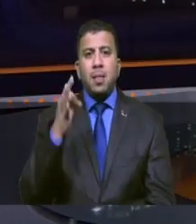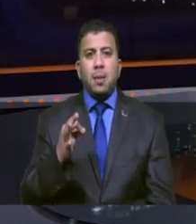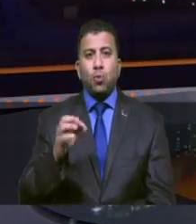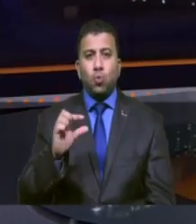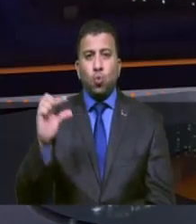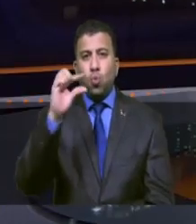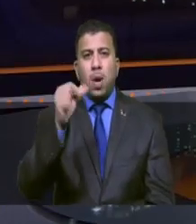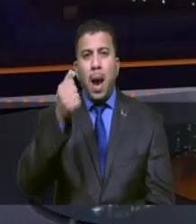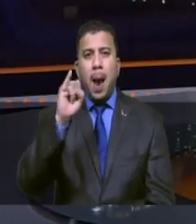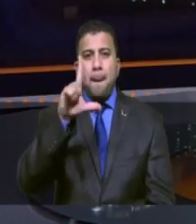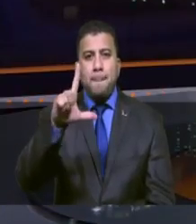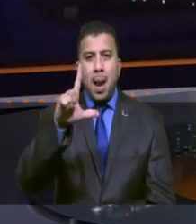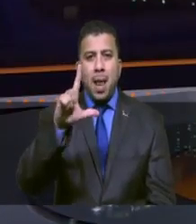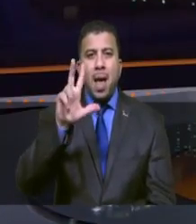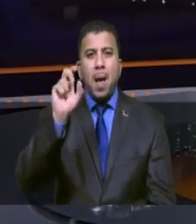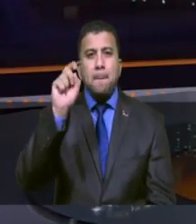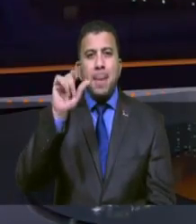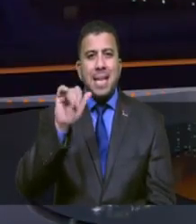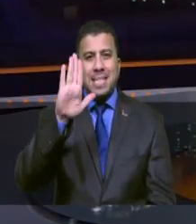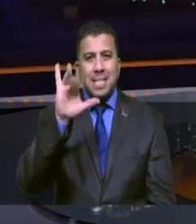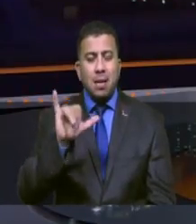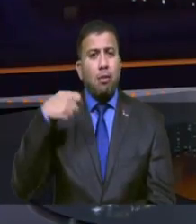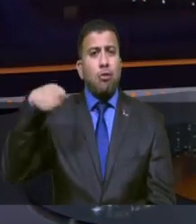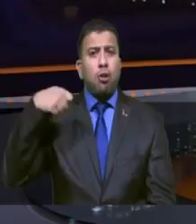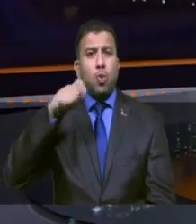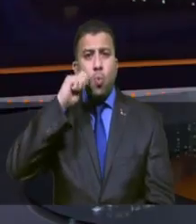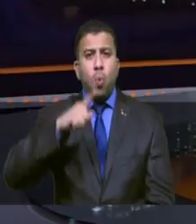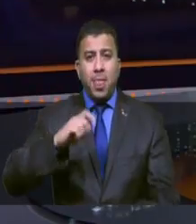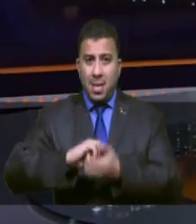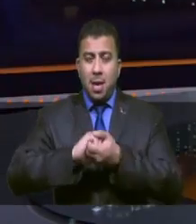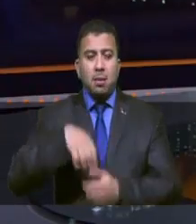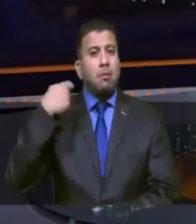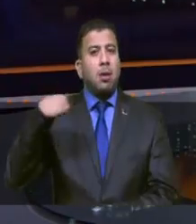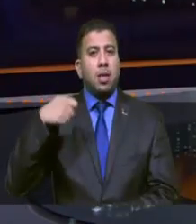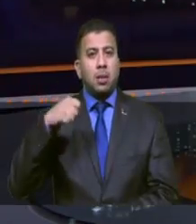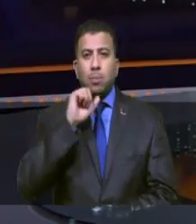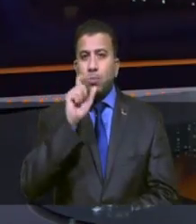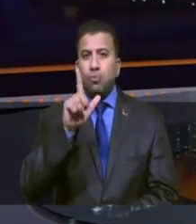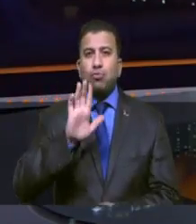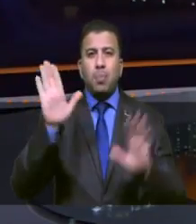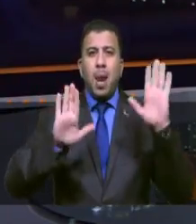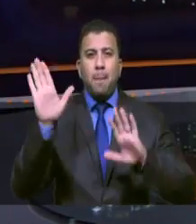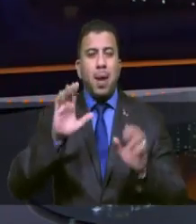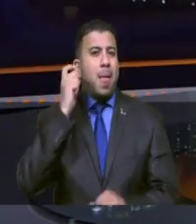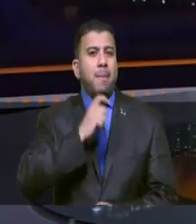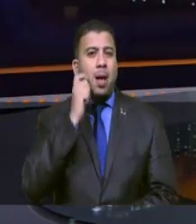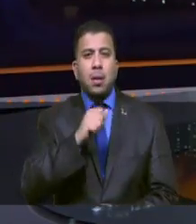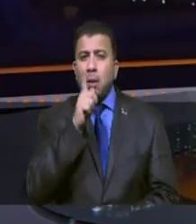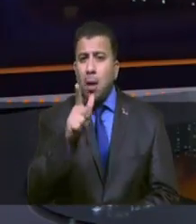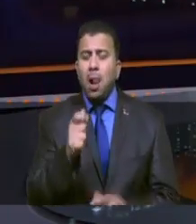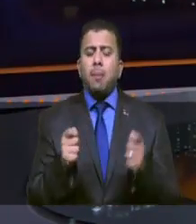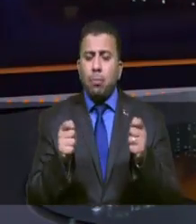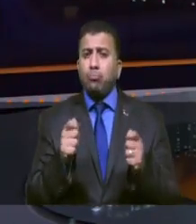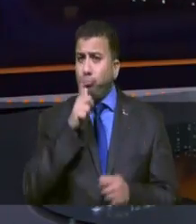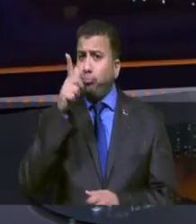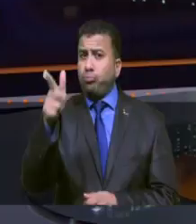أكدت معالي الدكتورة أمل عبد الله القبيسي رئيسة المجلس الوطني الاتحادي ورئيسة وفد الشعبة البرلمانية الإماراتية